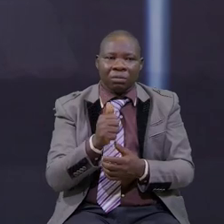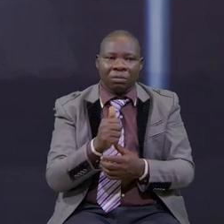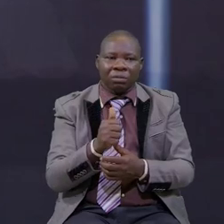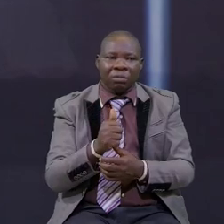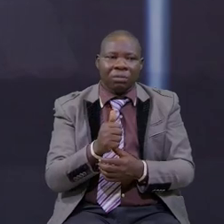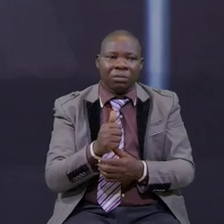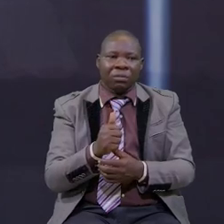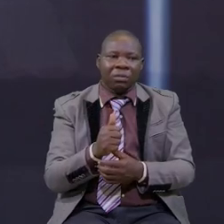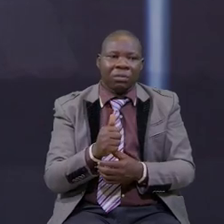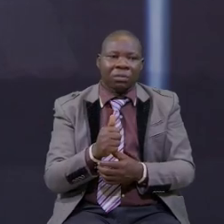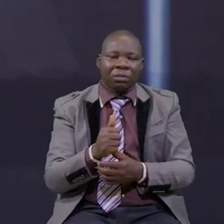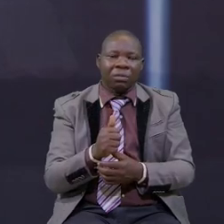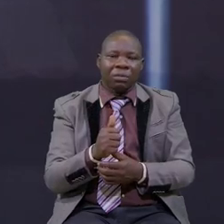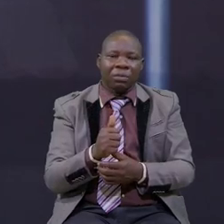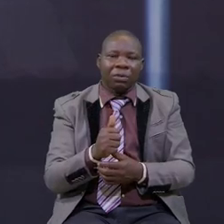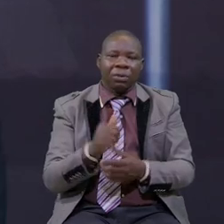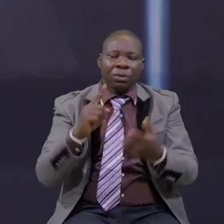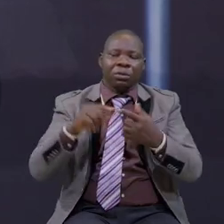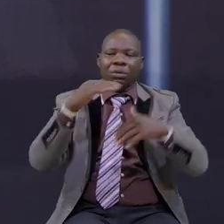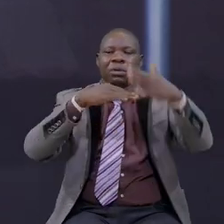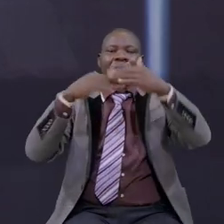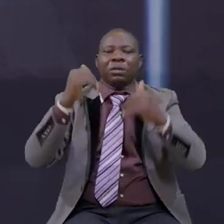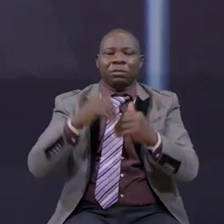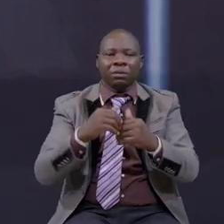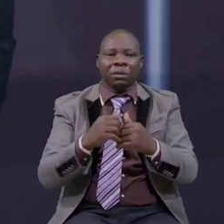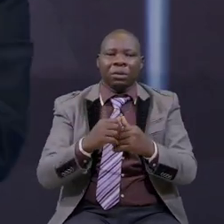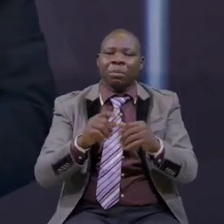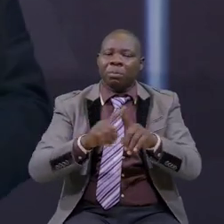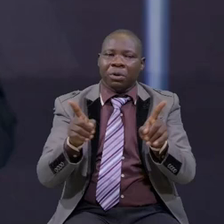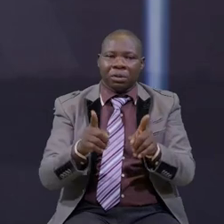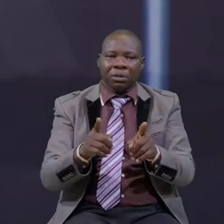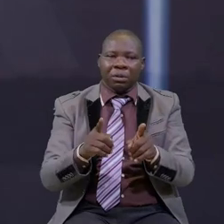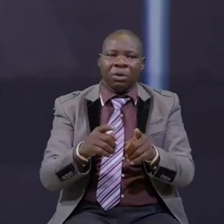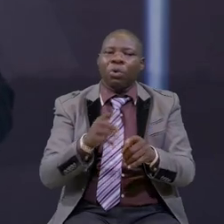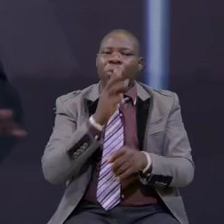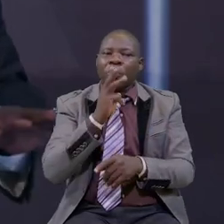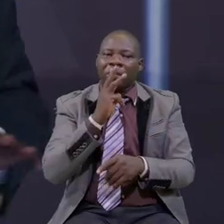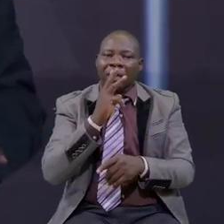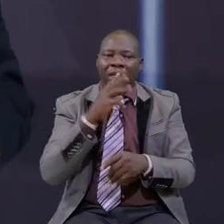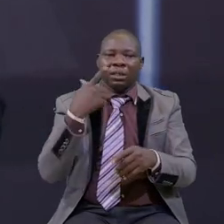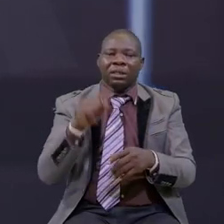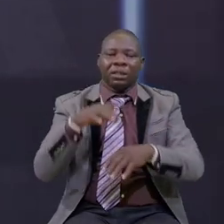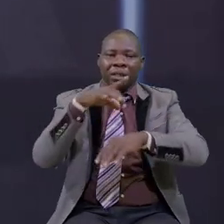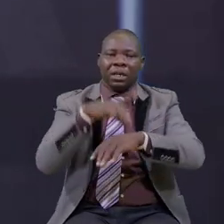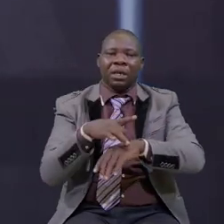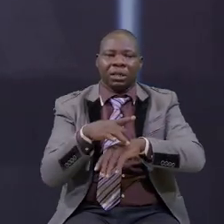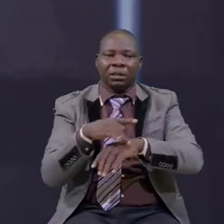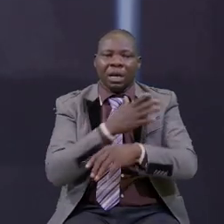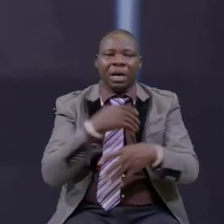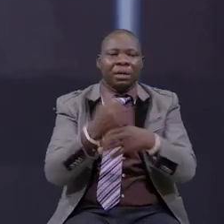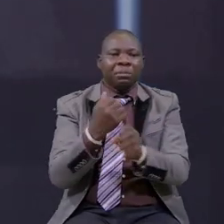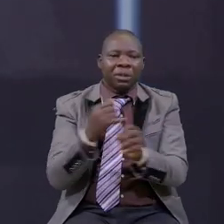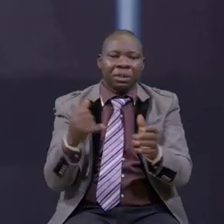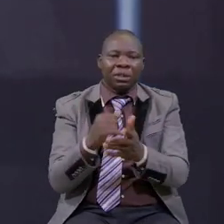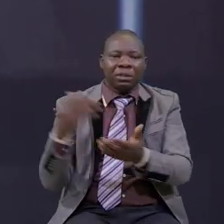fait germer les plantes, sans avoir donné de la semence aux semeurs, et